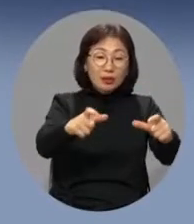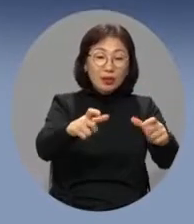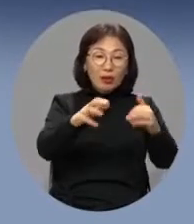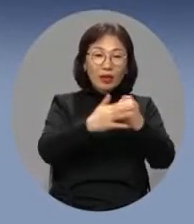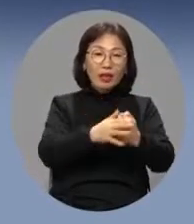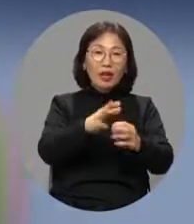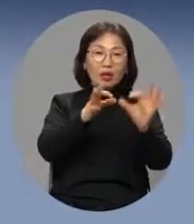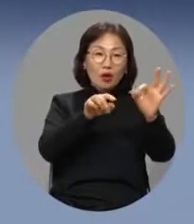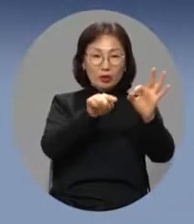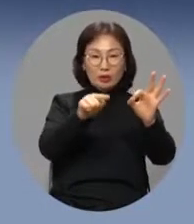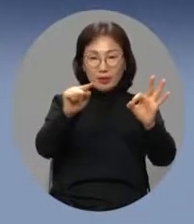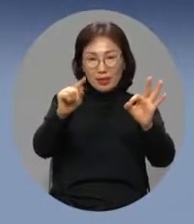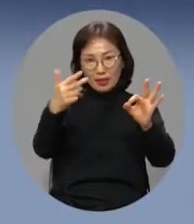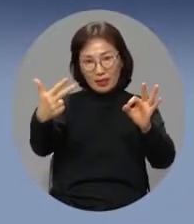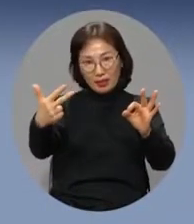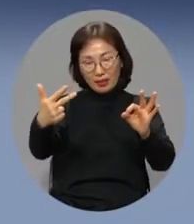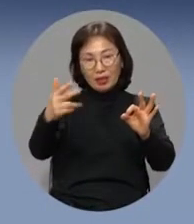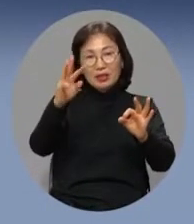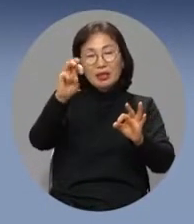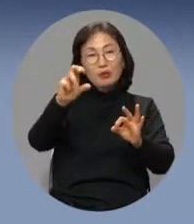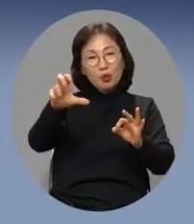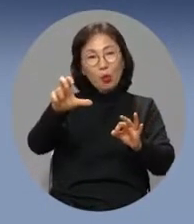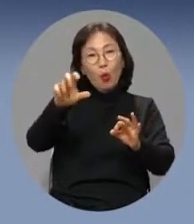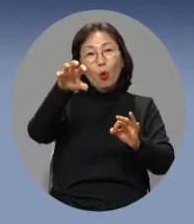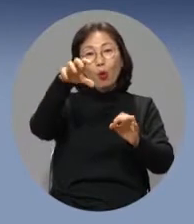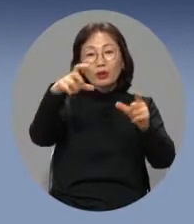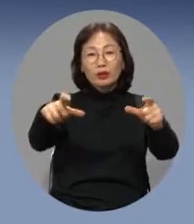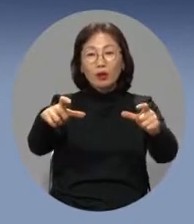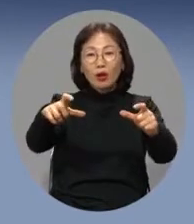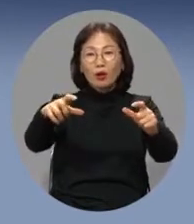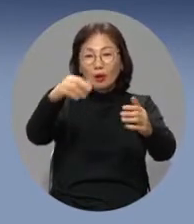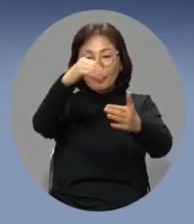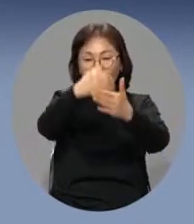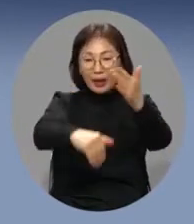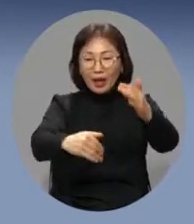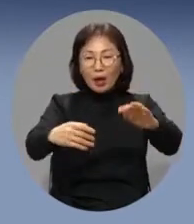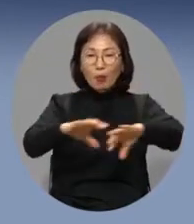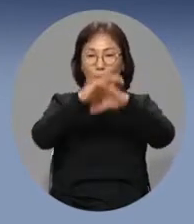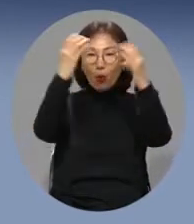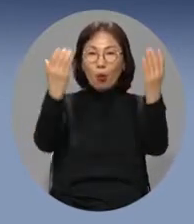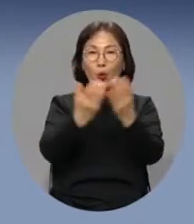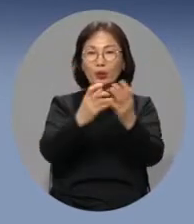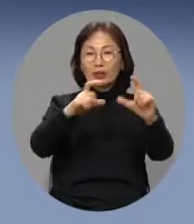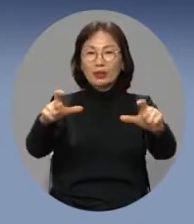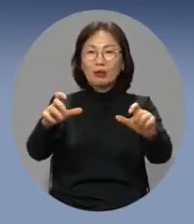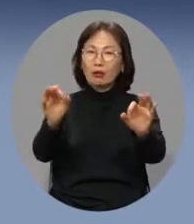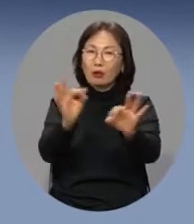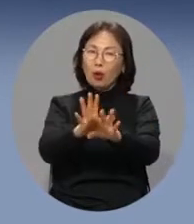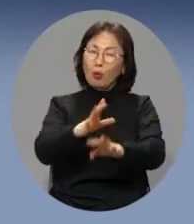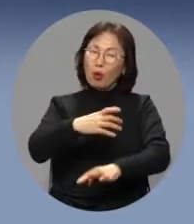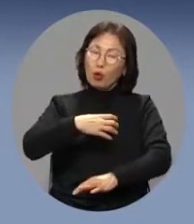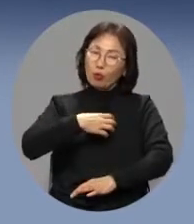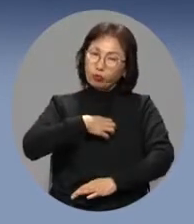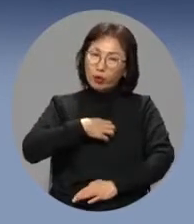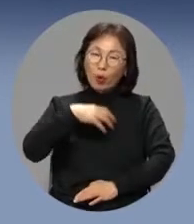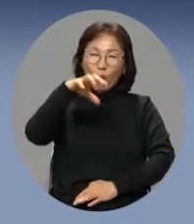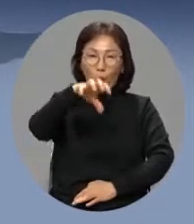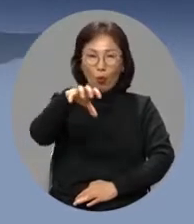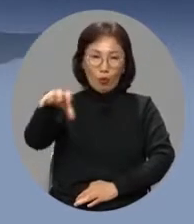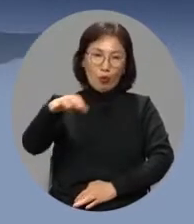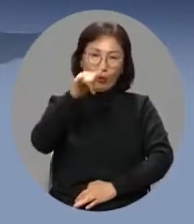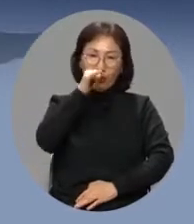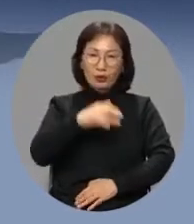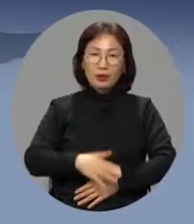0.17 35사단 이 있는 읍내를 제외하면 모든 지역이 소멸 고위험군에 속합니다